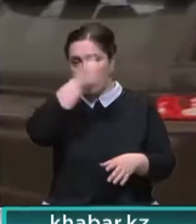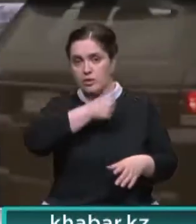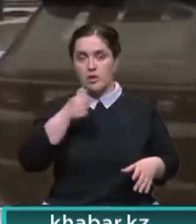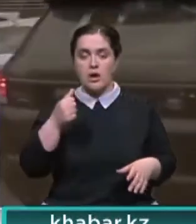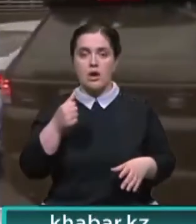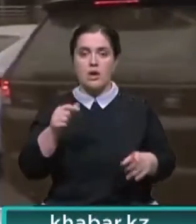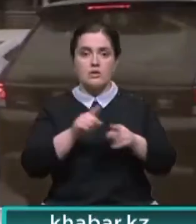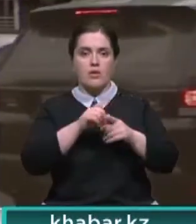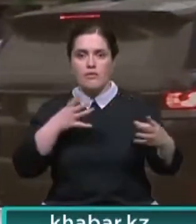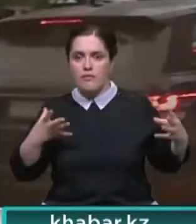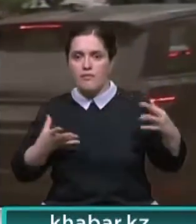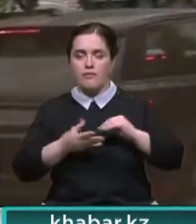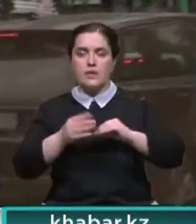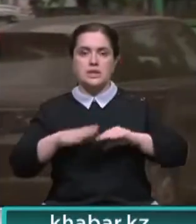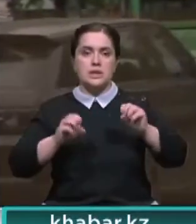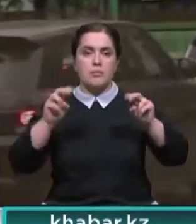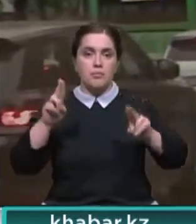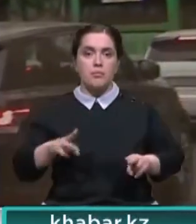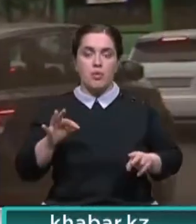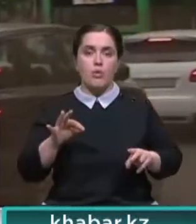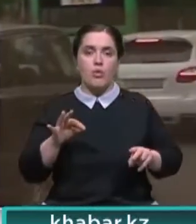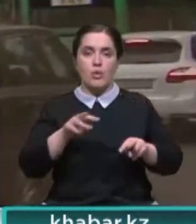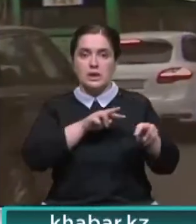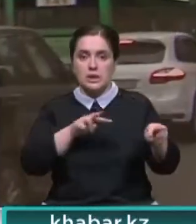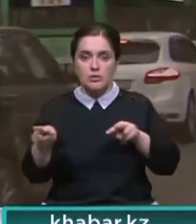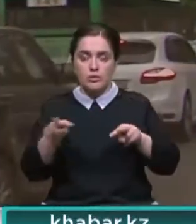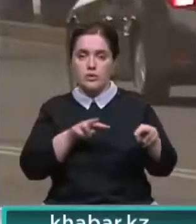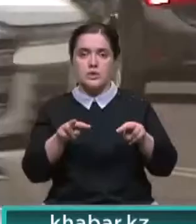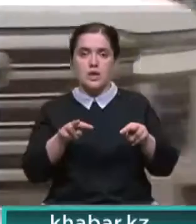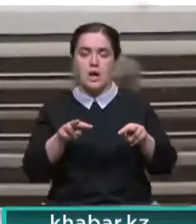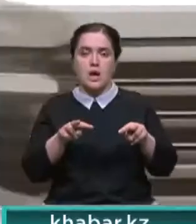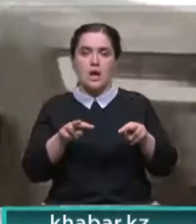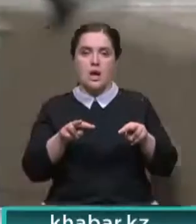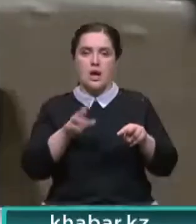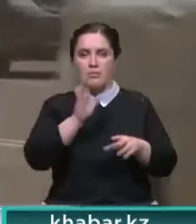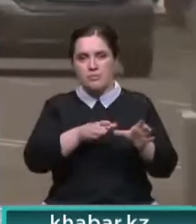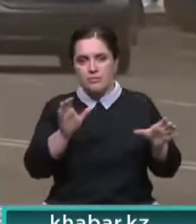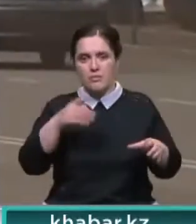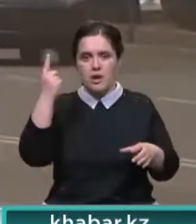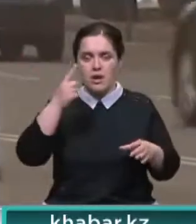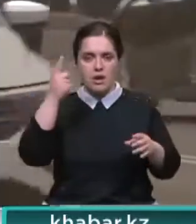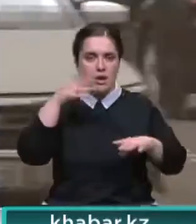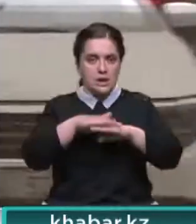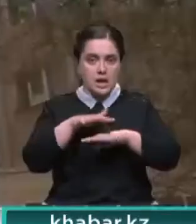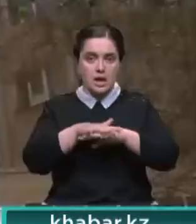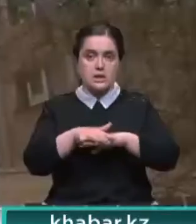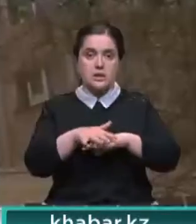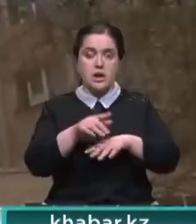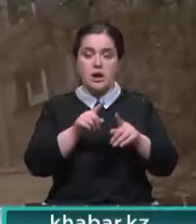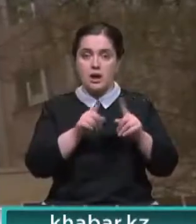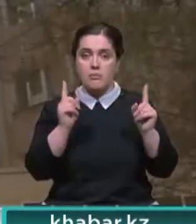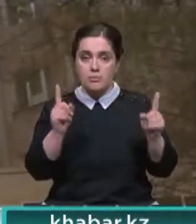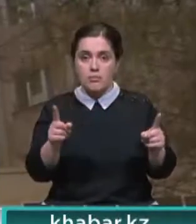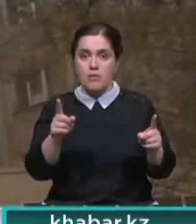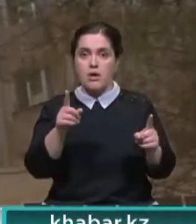2020-2021 годах. К такому выводу пришли специалисты департамента по регулированию естественных монополий после проведенного анализа. Как выяснили, в этот